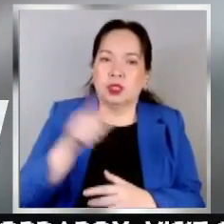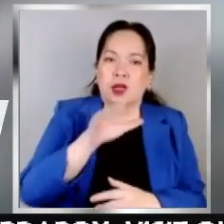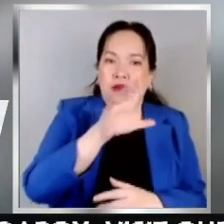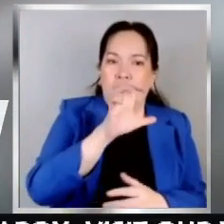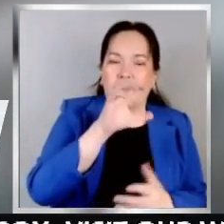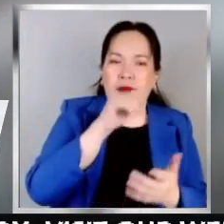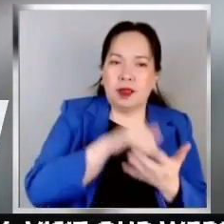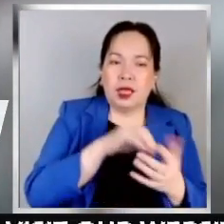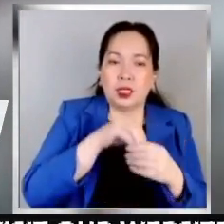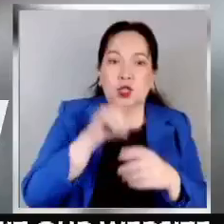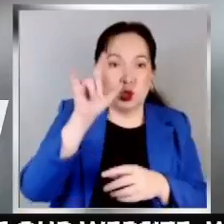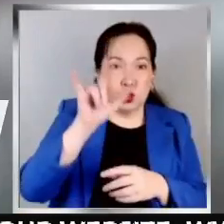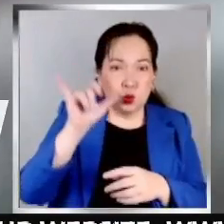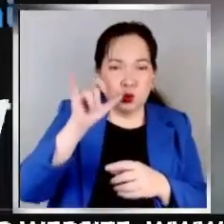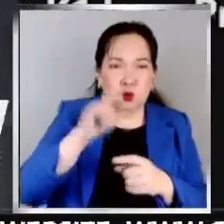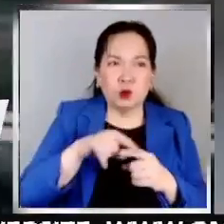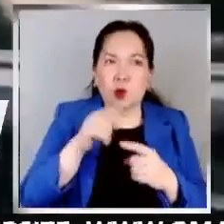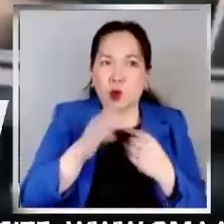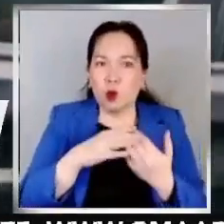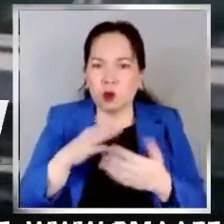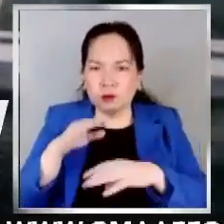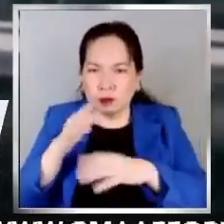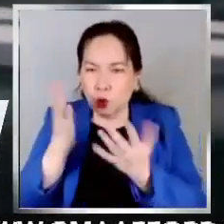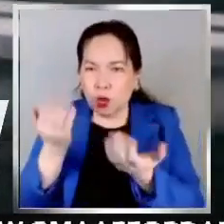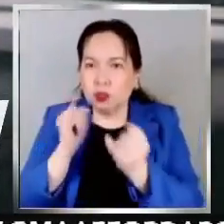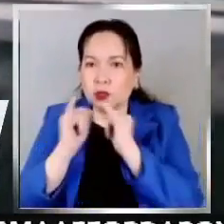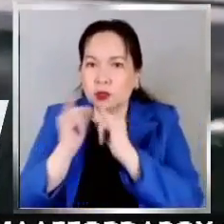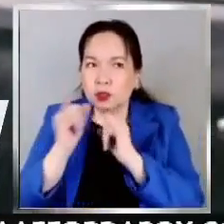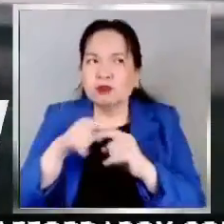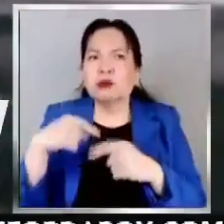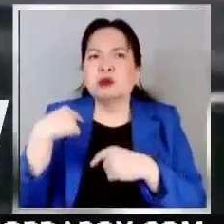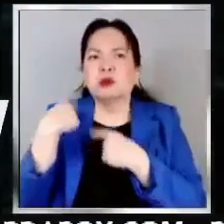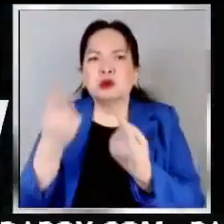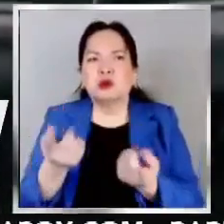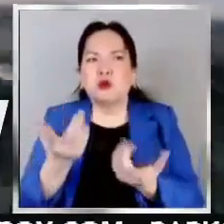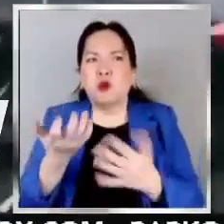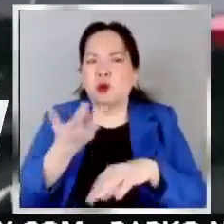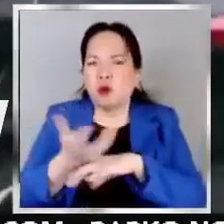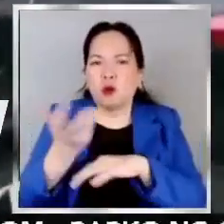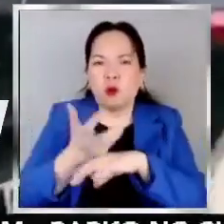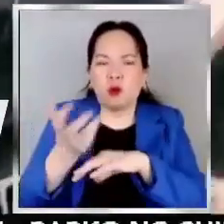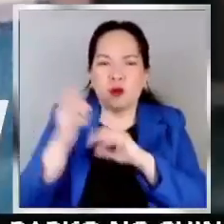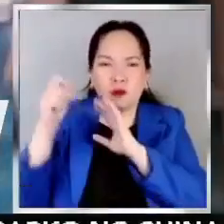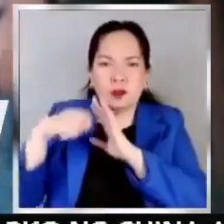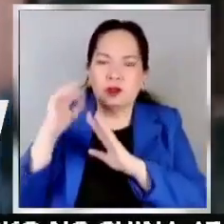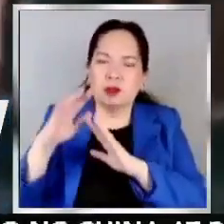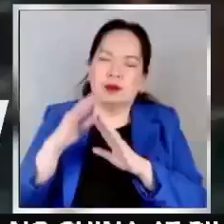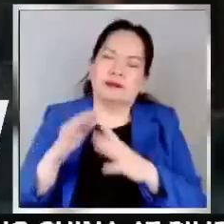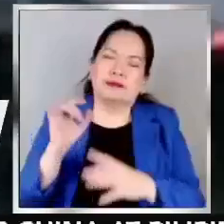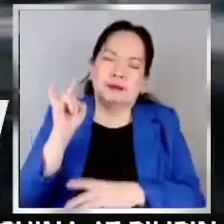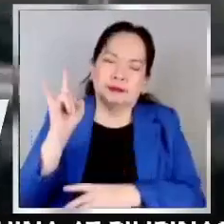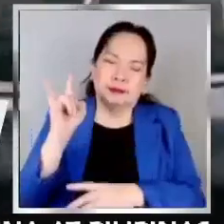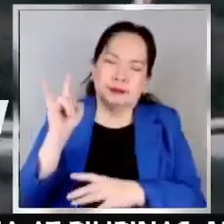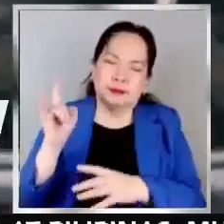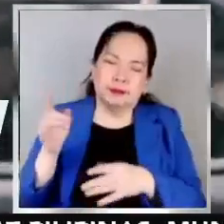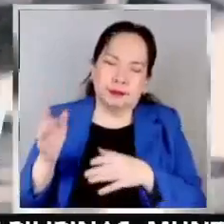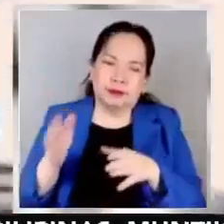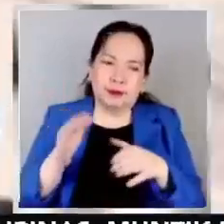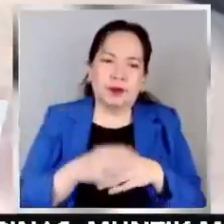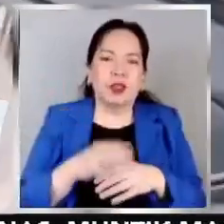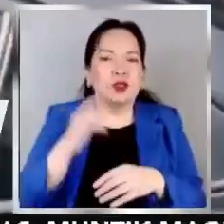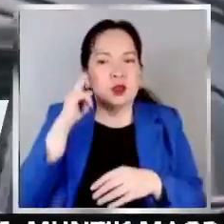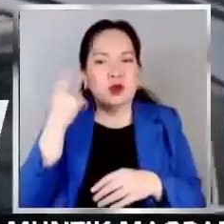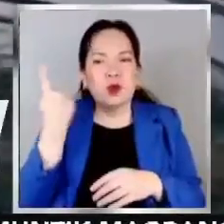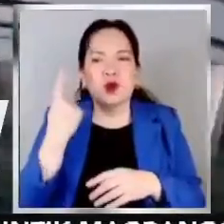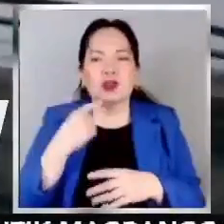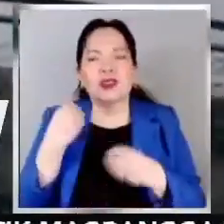kunin ang panig ng vloggers na matagal nang gumagawa ng mga prank video sa kanilang mga social media platform na anilay pang good vibes lang